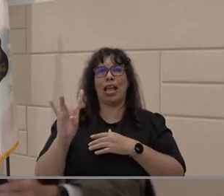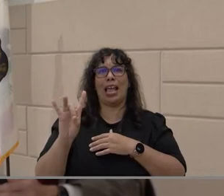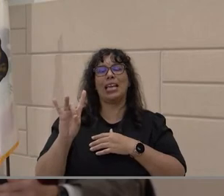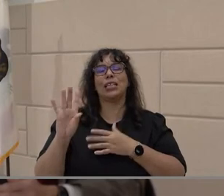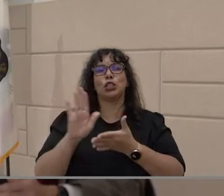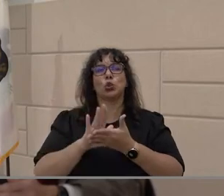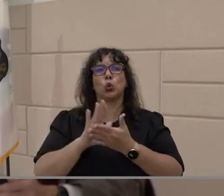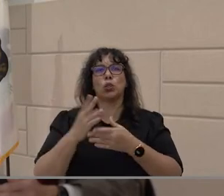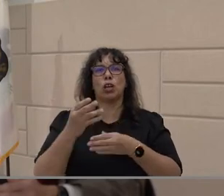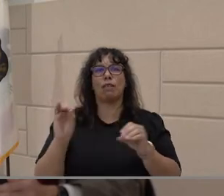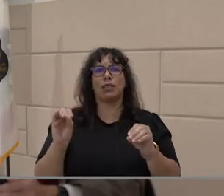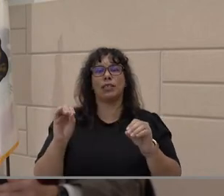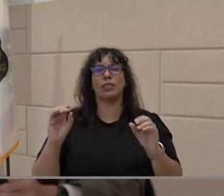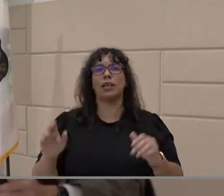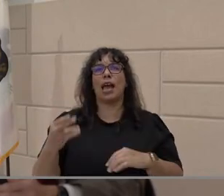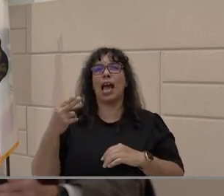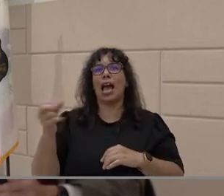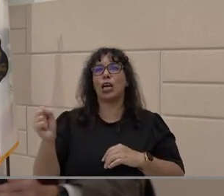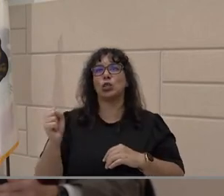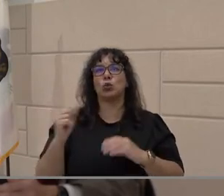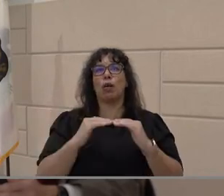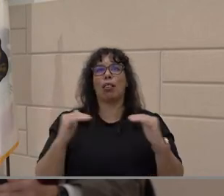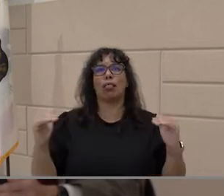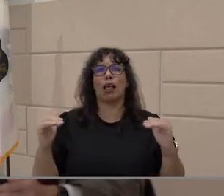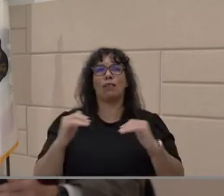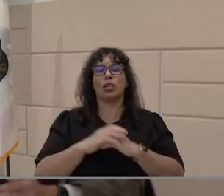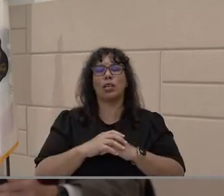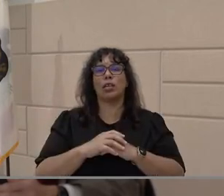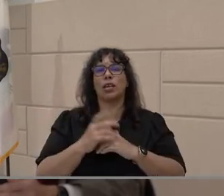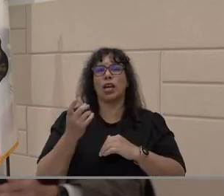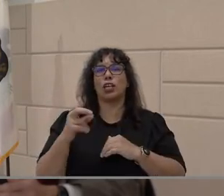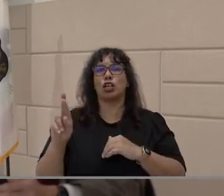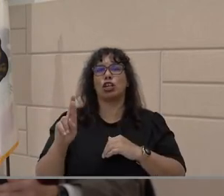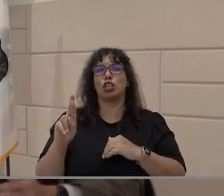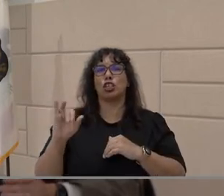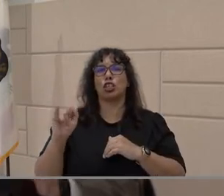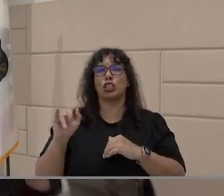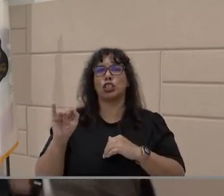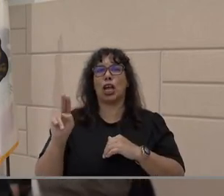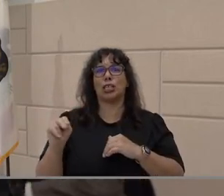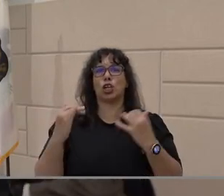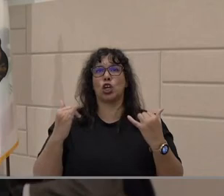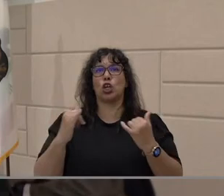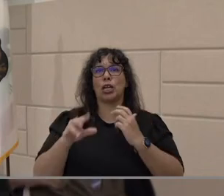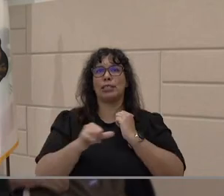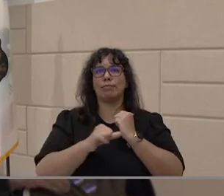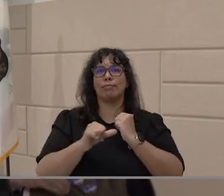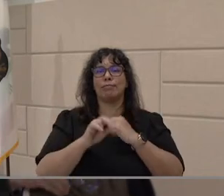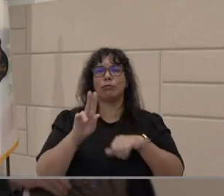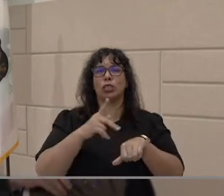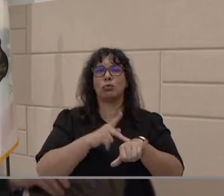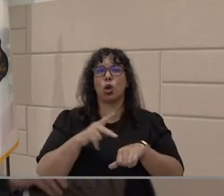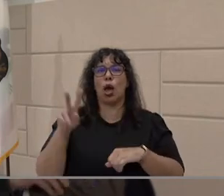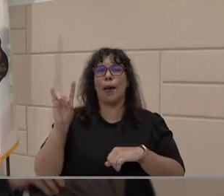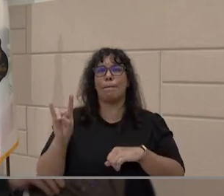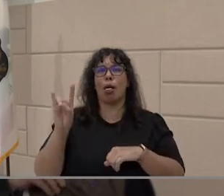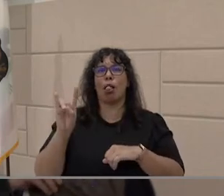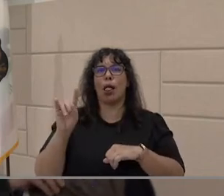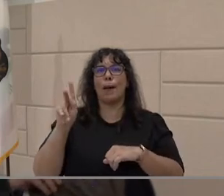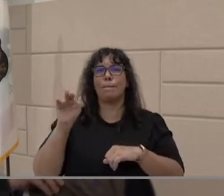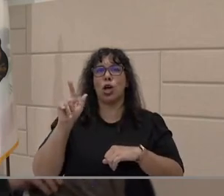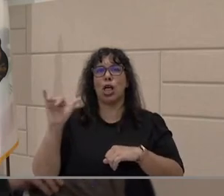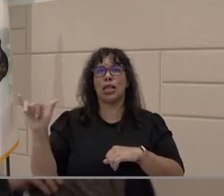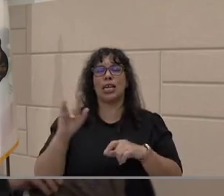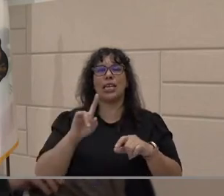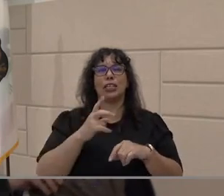សាលាមធ្យមសិក្សាលោក Marco ធ្លាប់ធ្វើជានាយកសាលារៀនរួ